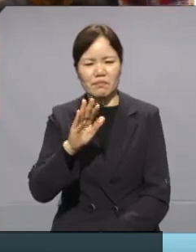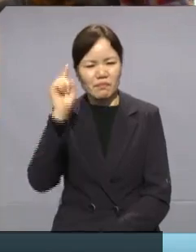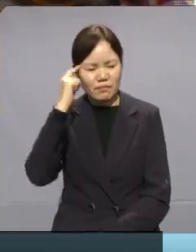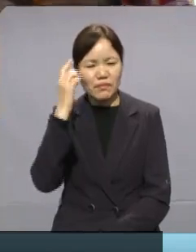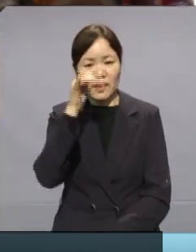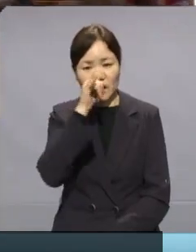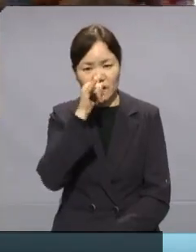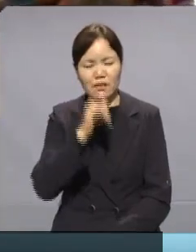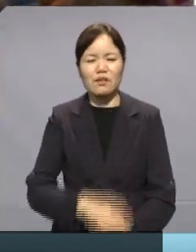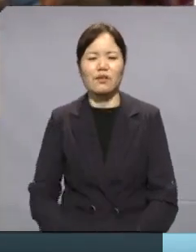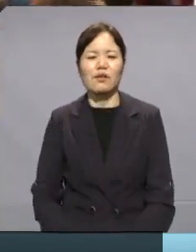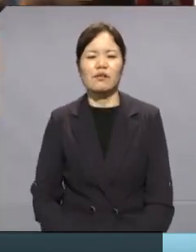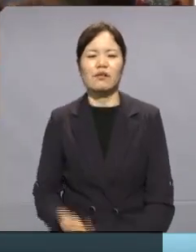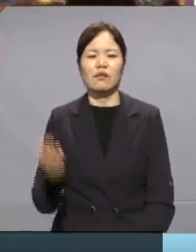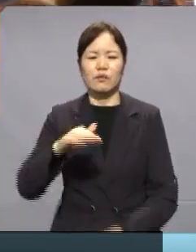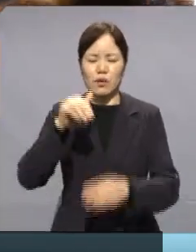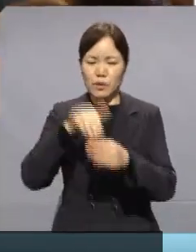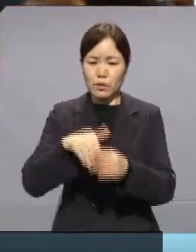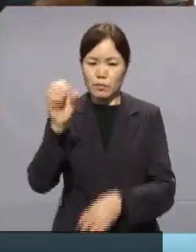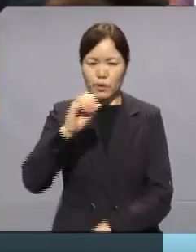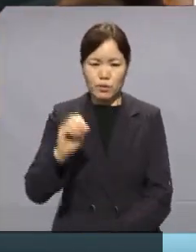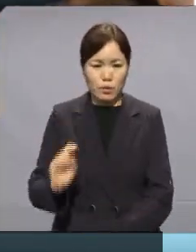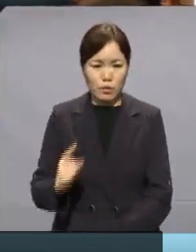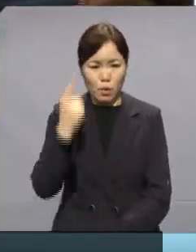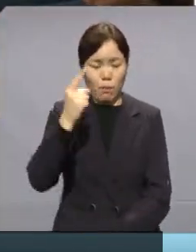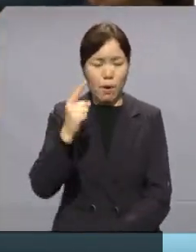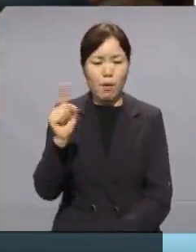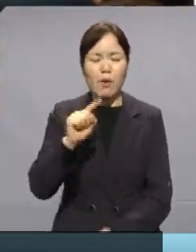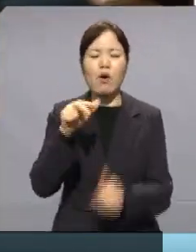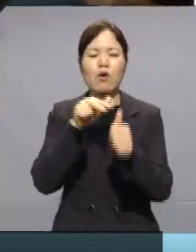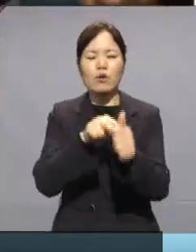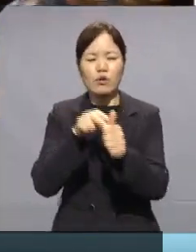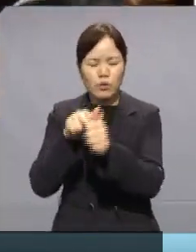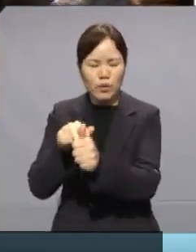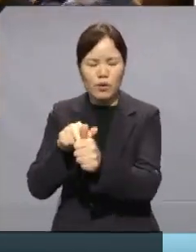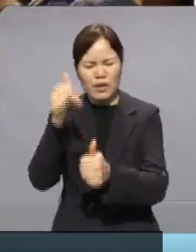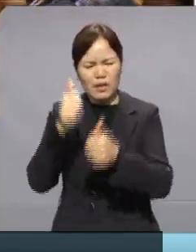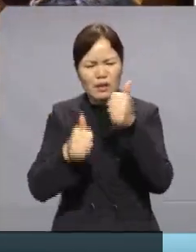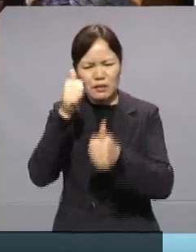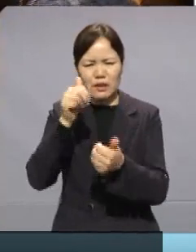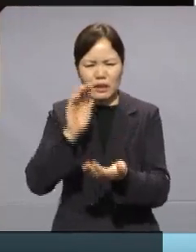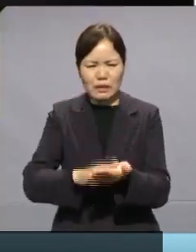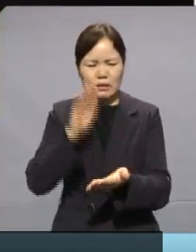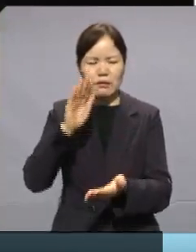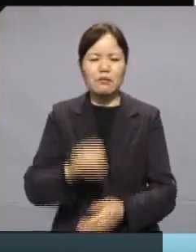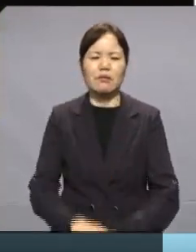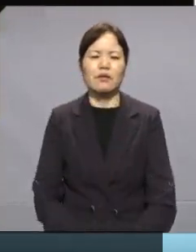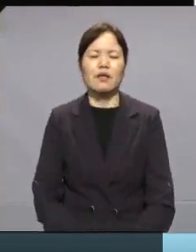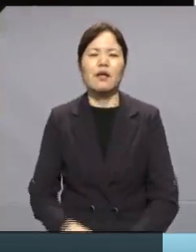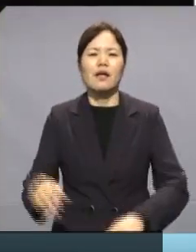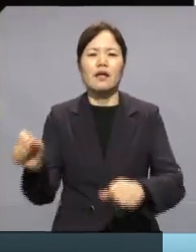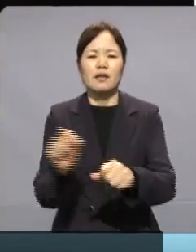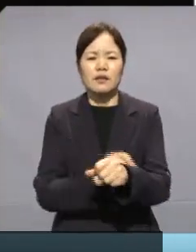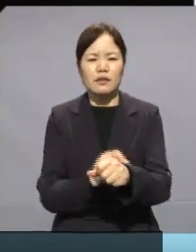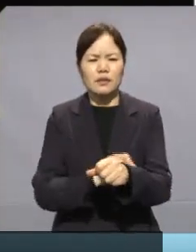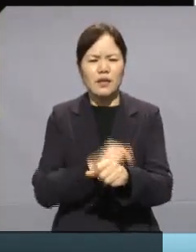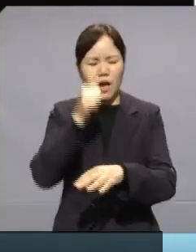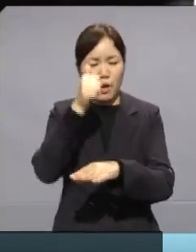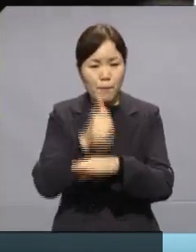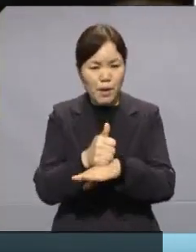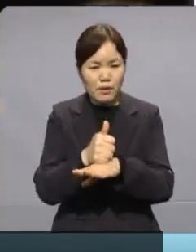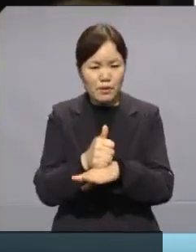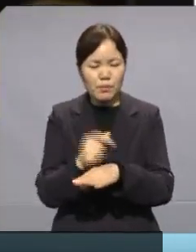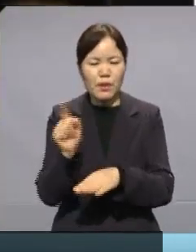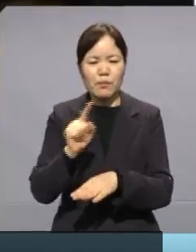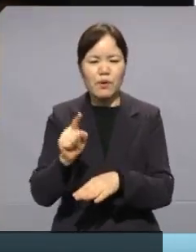네. 자, 그런데 이번에 투표율이 높다는 것은 후보자 간의 경쟁이 그만큼 치열했다. 특히 막판으로